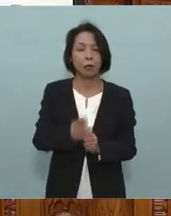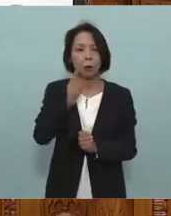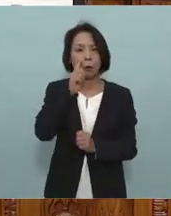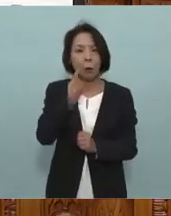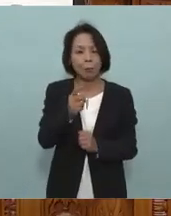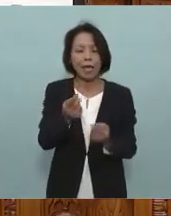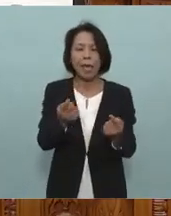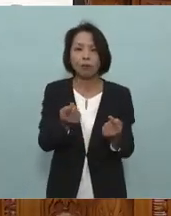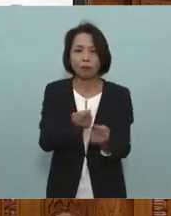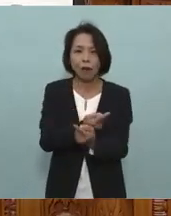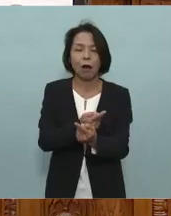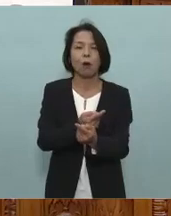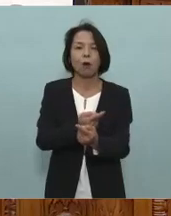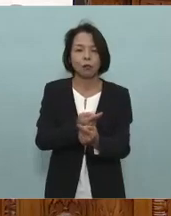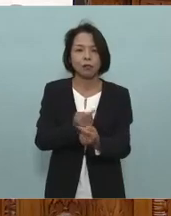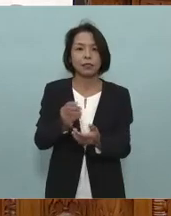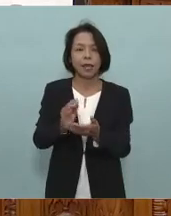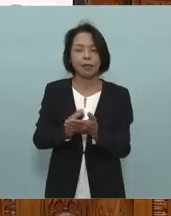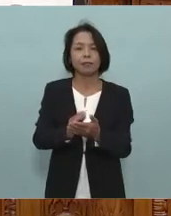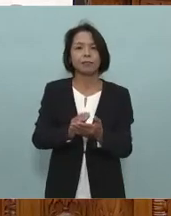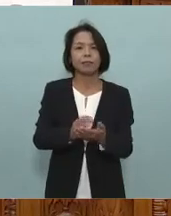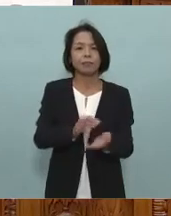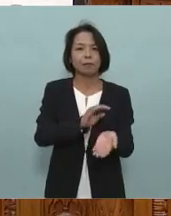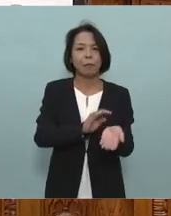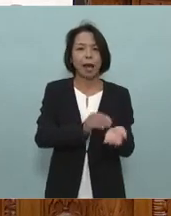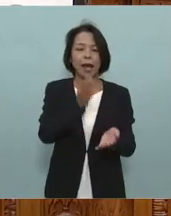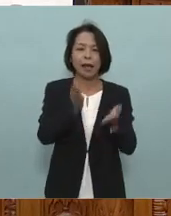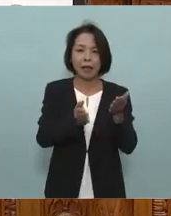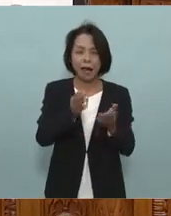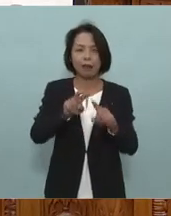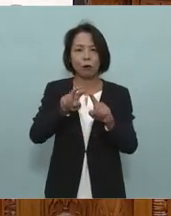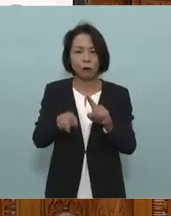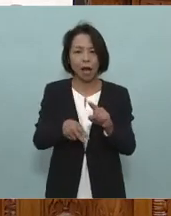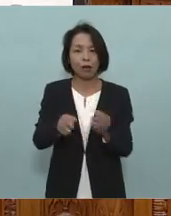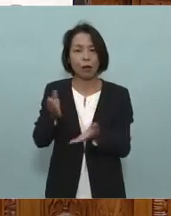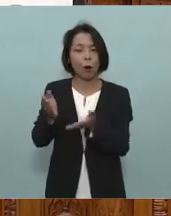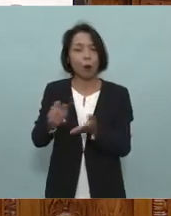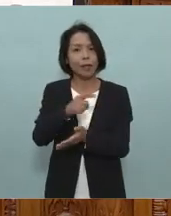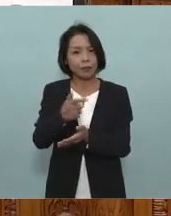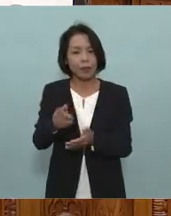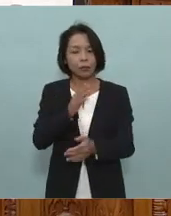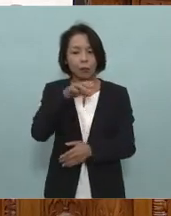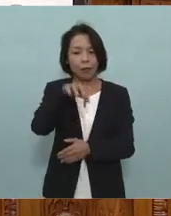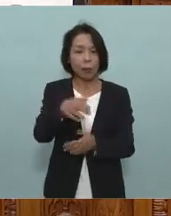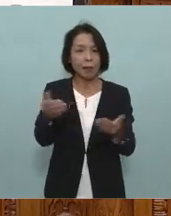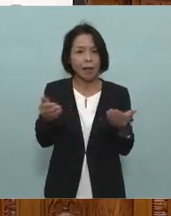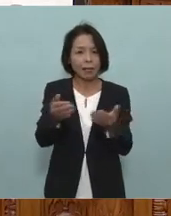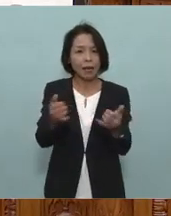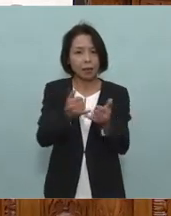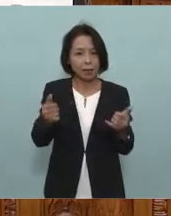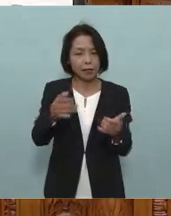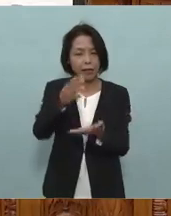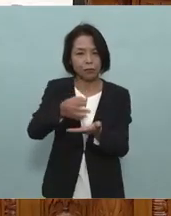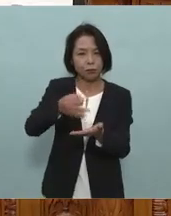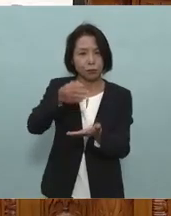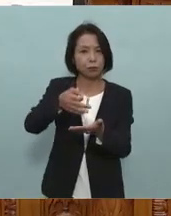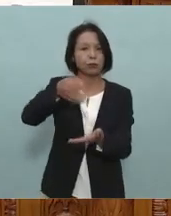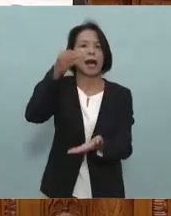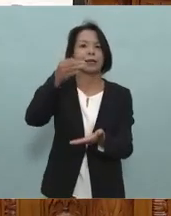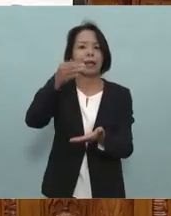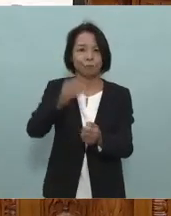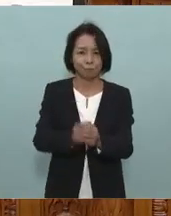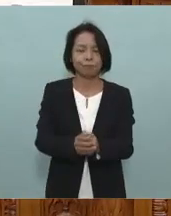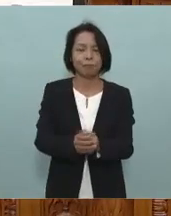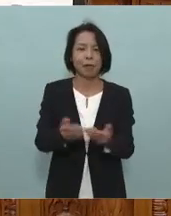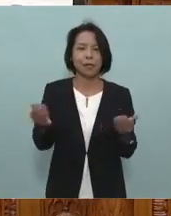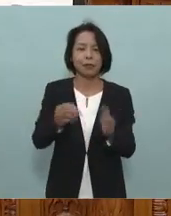化を行いながら看護介護保育をはじめ現場で働く方々の処遇改善や業務